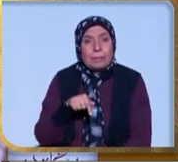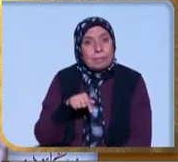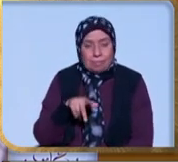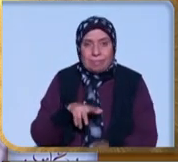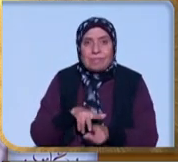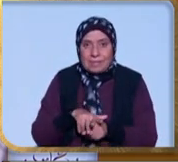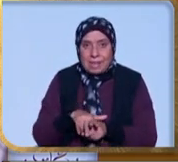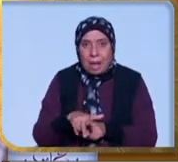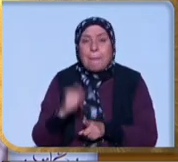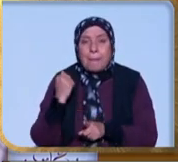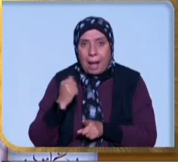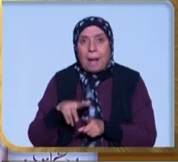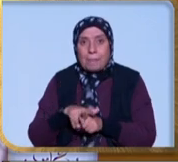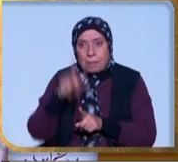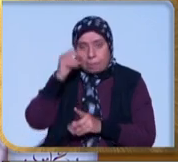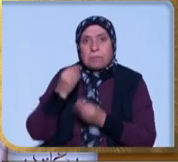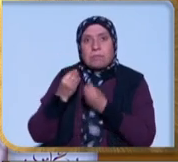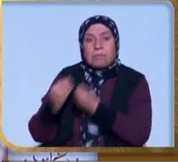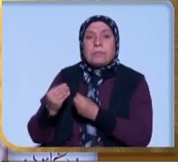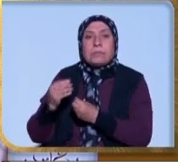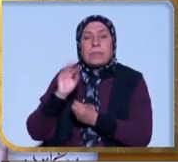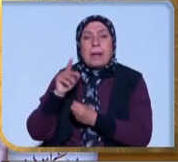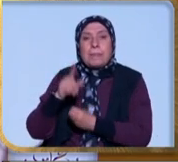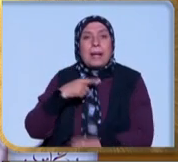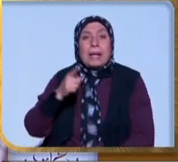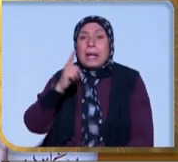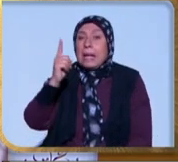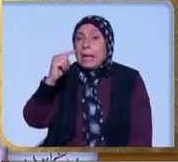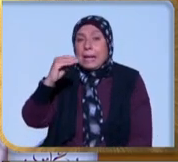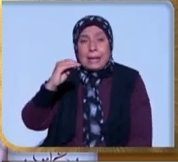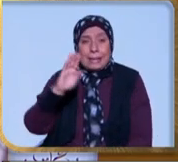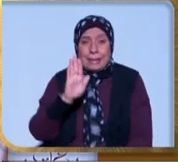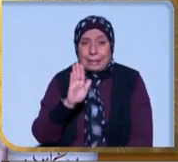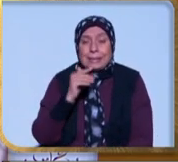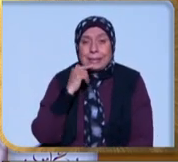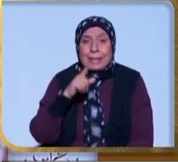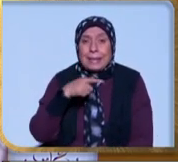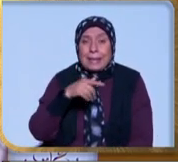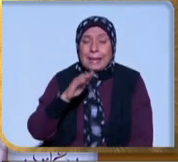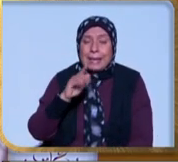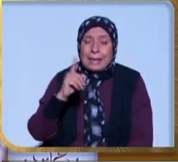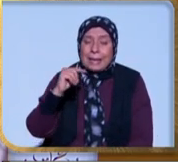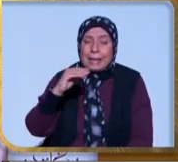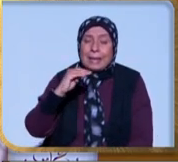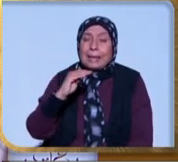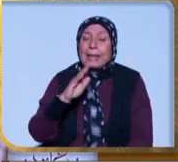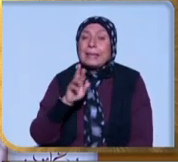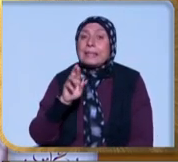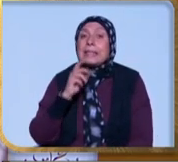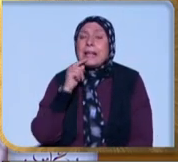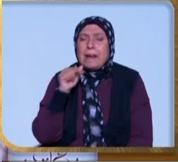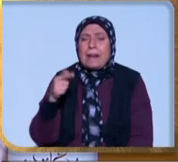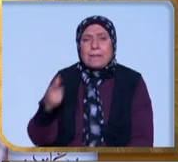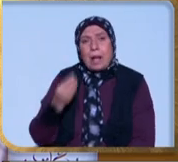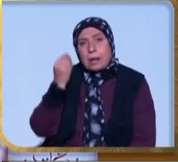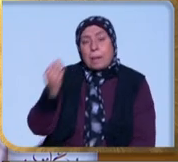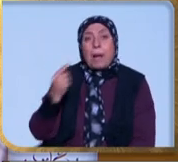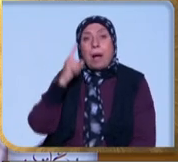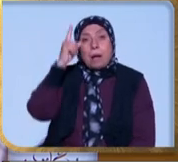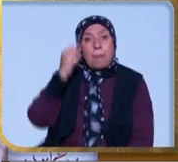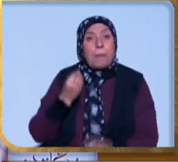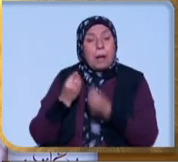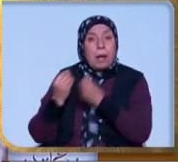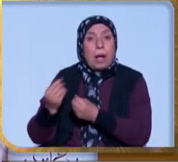أشد ألوان الرجز اللي ربنا نزله عليهم على فرعون وقومه. قال تعالى: فأرسلنا